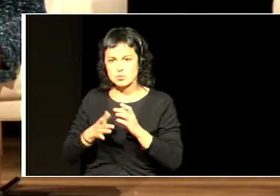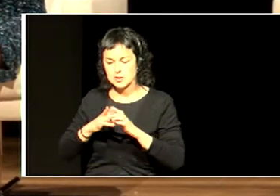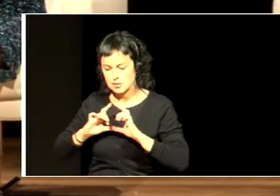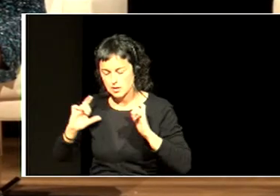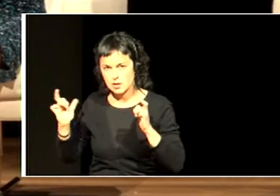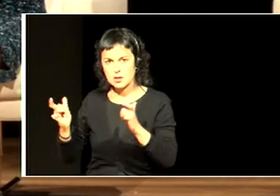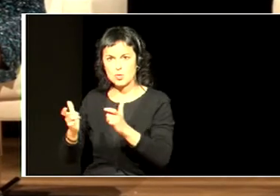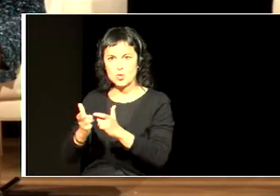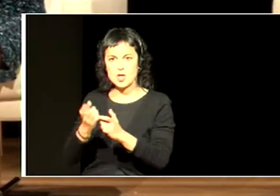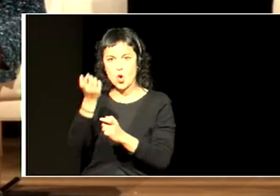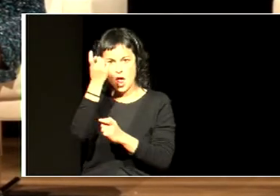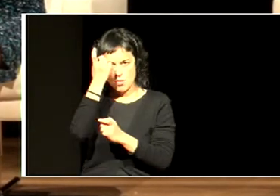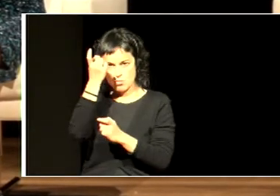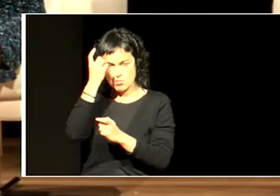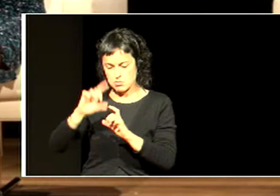garela,